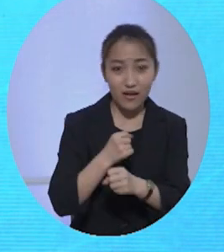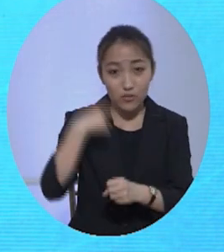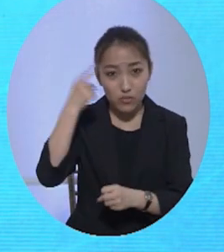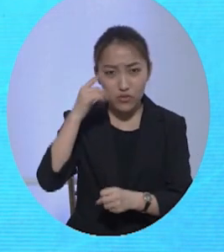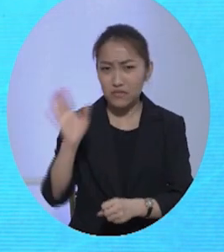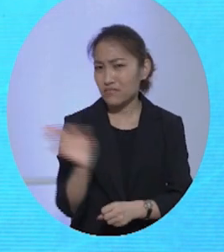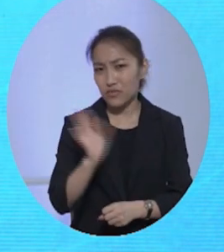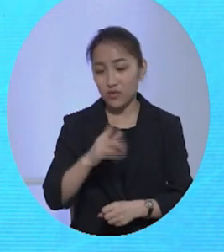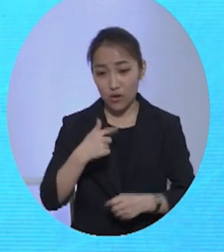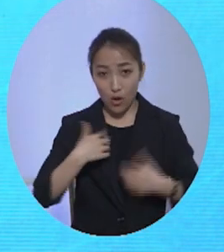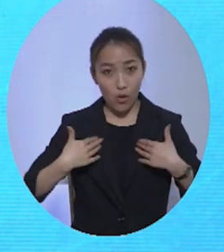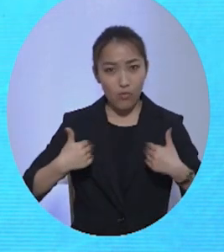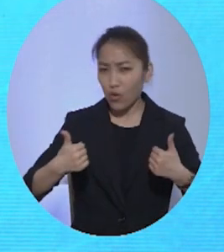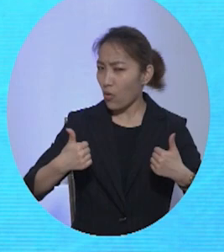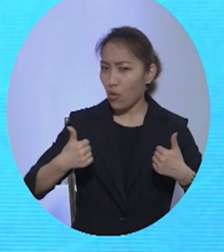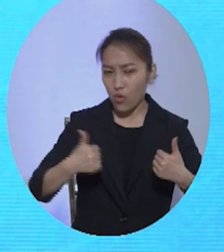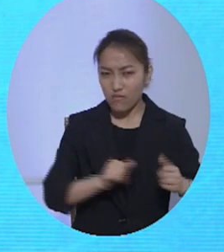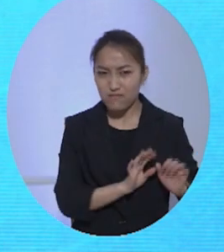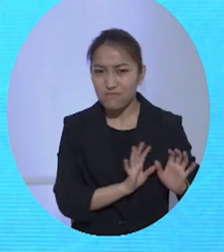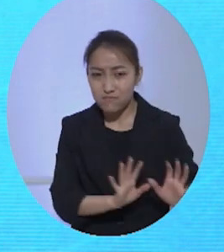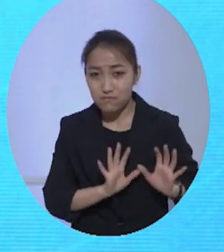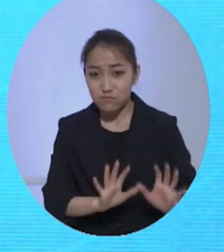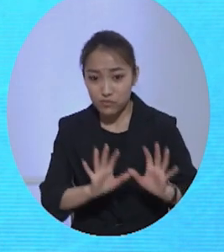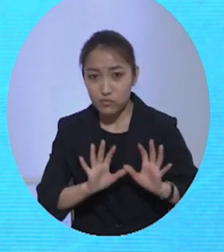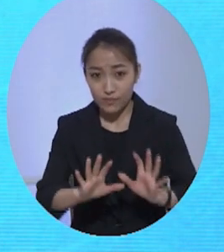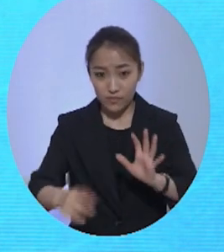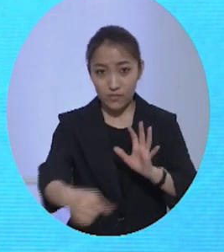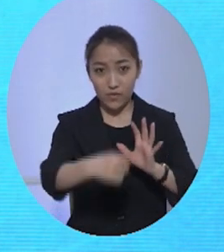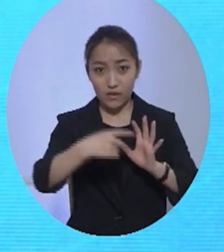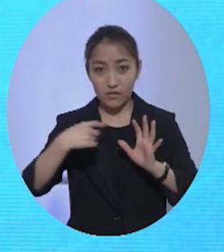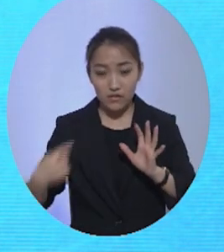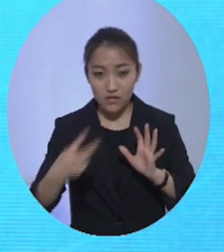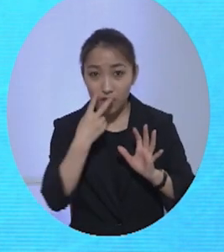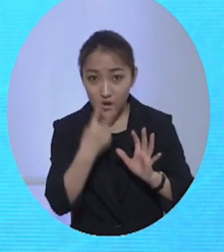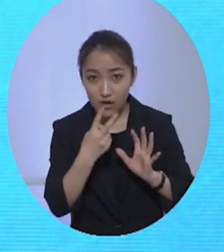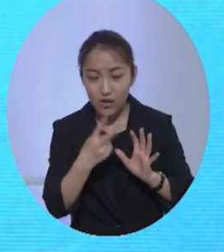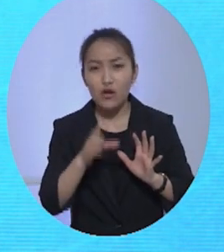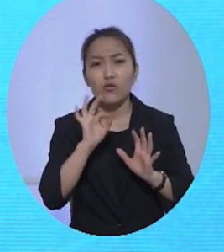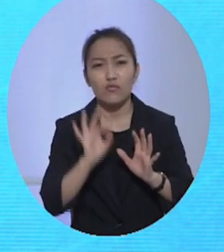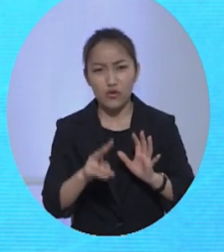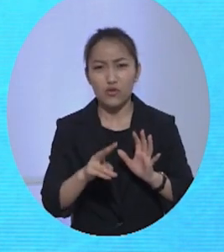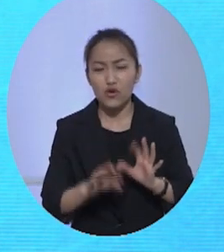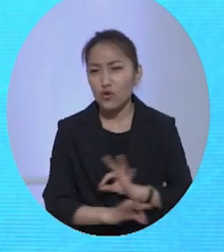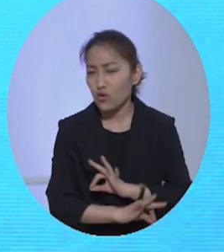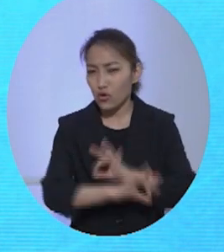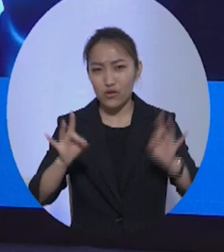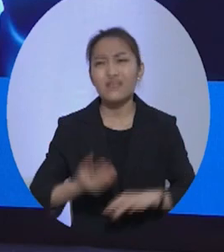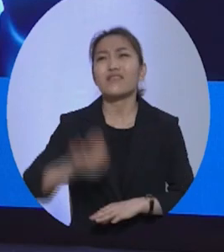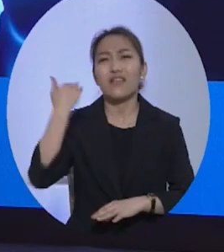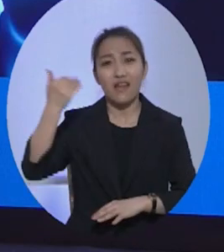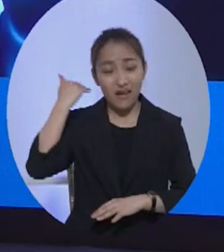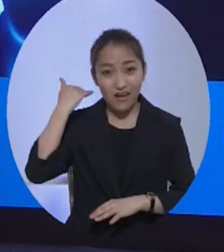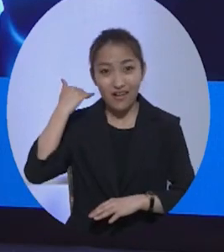одоо бууж өгөхгүйгээр ингэж одоо эсэргүүцсэн арт үнтэй бол бас арай өөрөөр мэдээж одоо тэр тухайн үе тийм